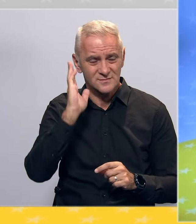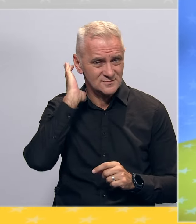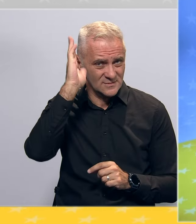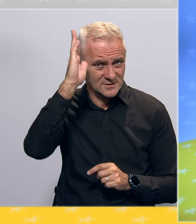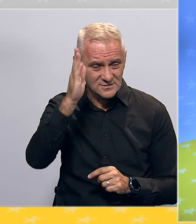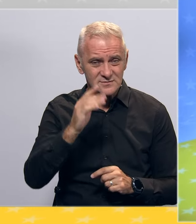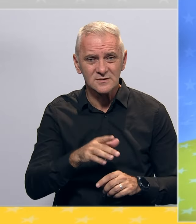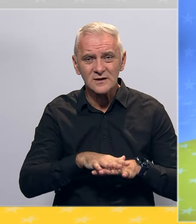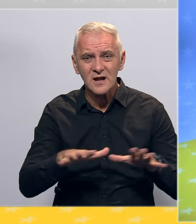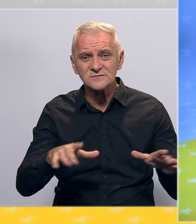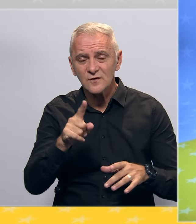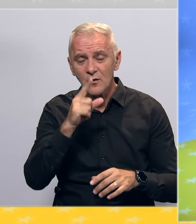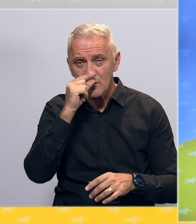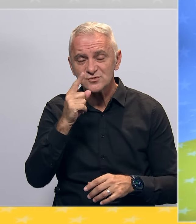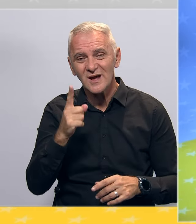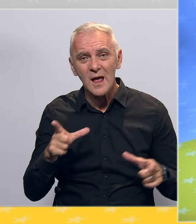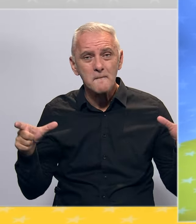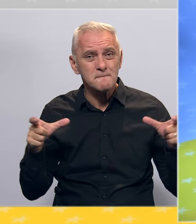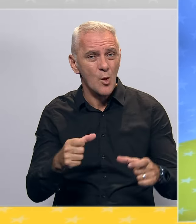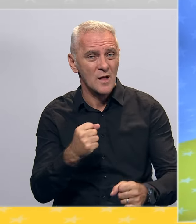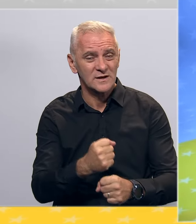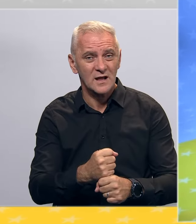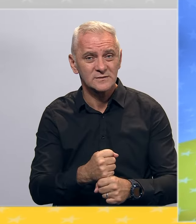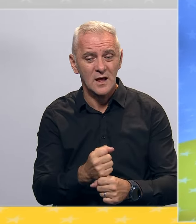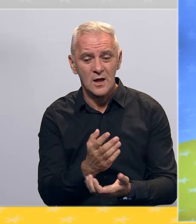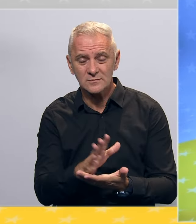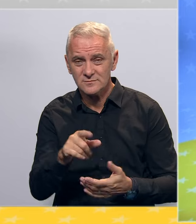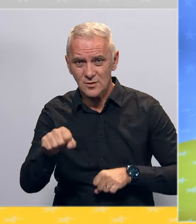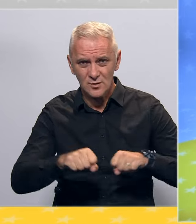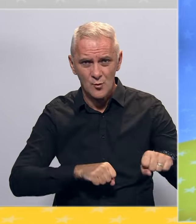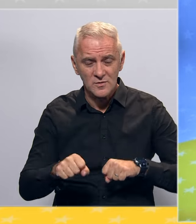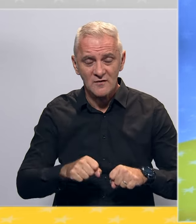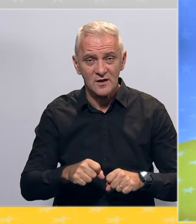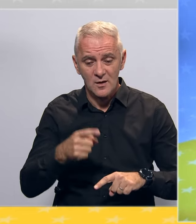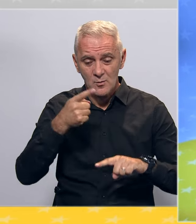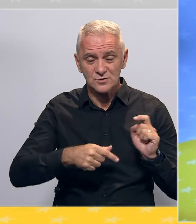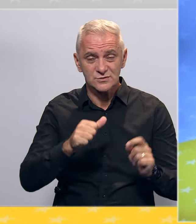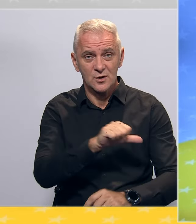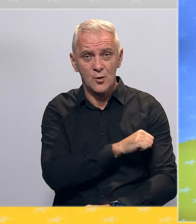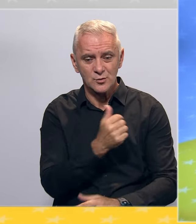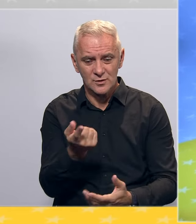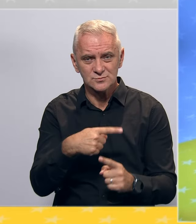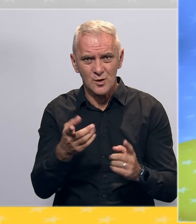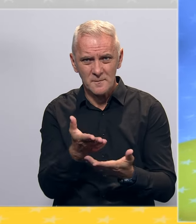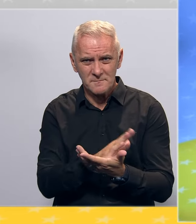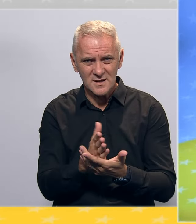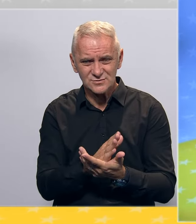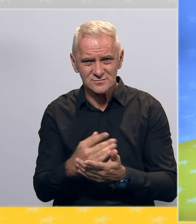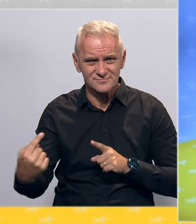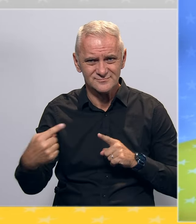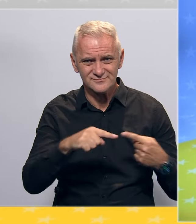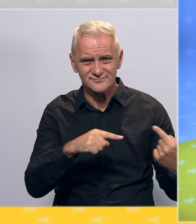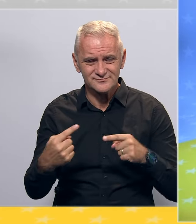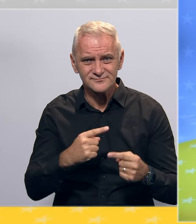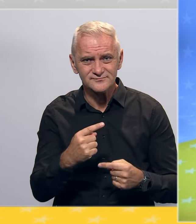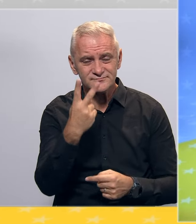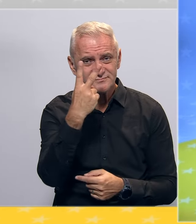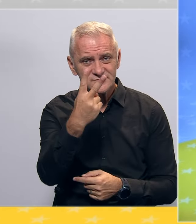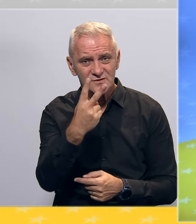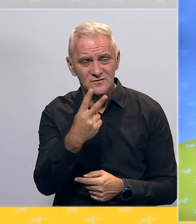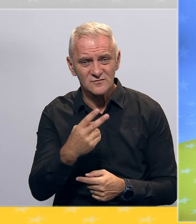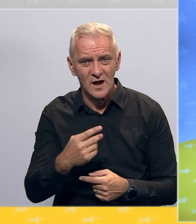općine, a naročito blokade rada organa uprave u zadnjih više od godinu dana izazvane međusobnim netrpeljivostima dva